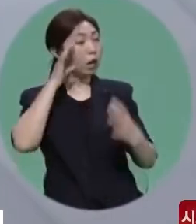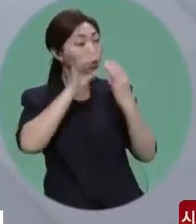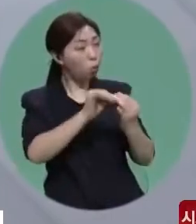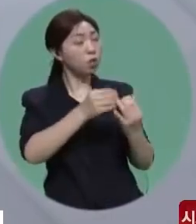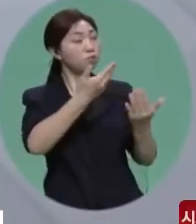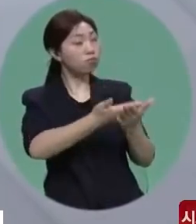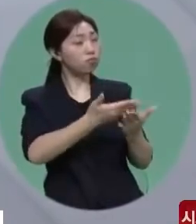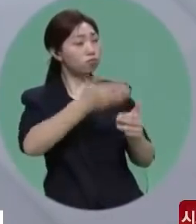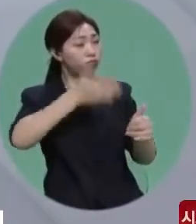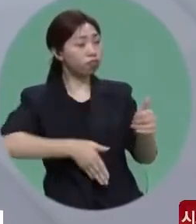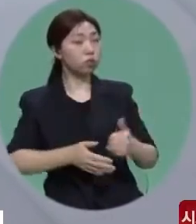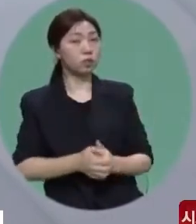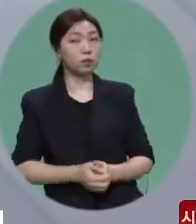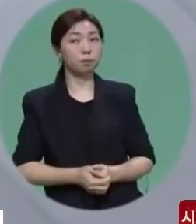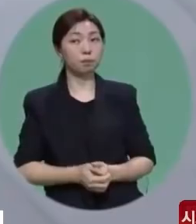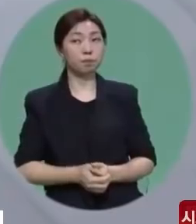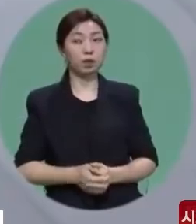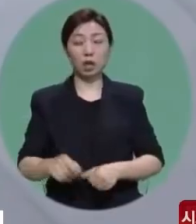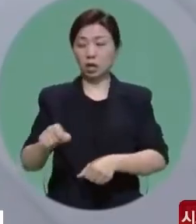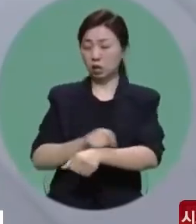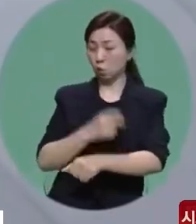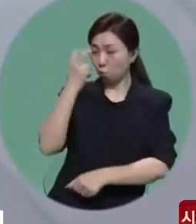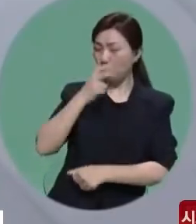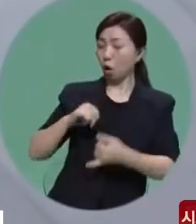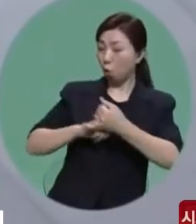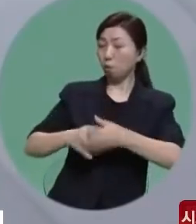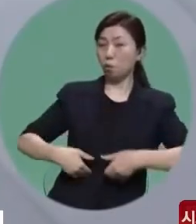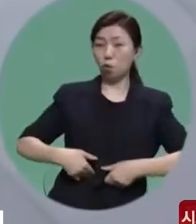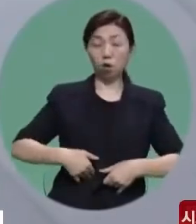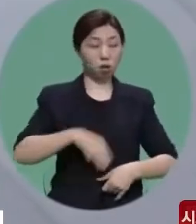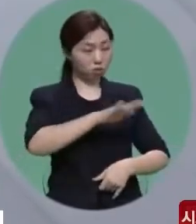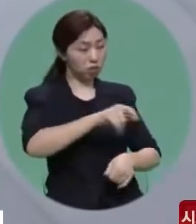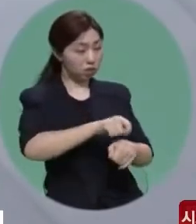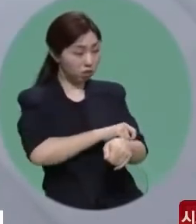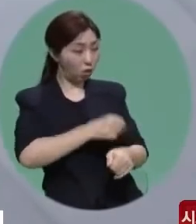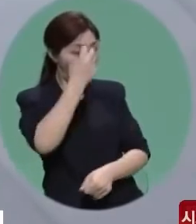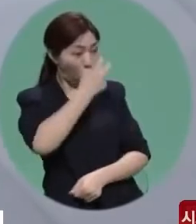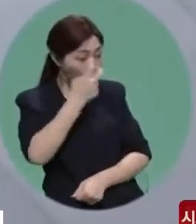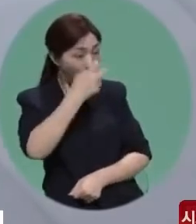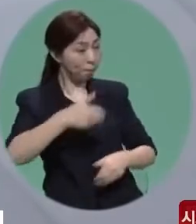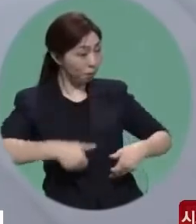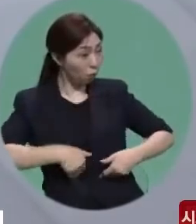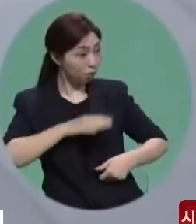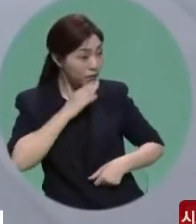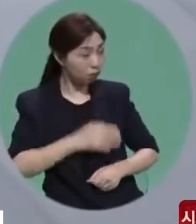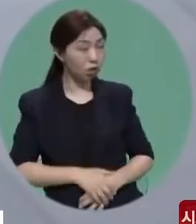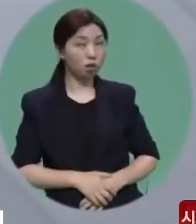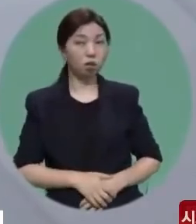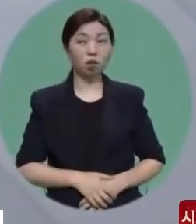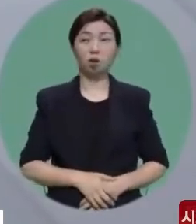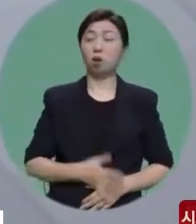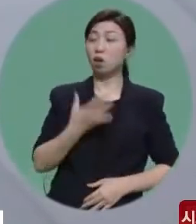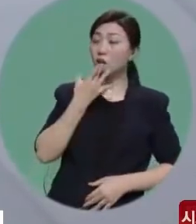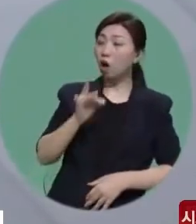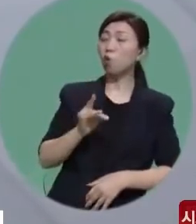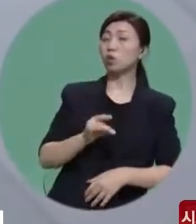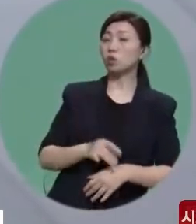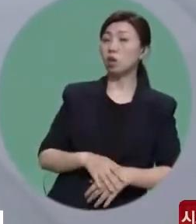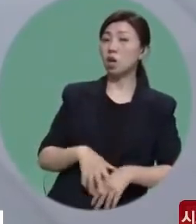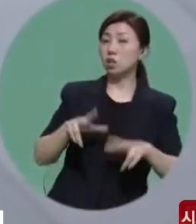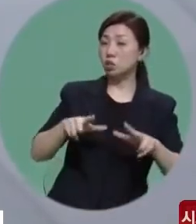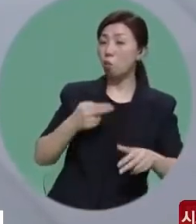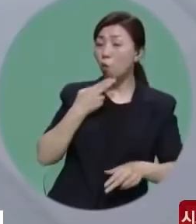동의해 주세요 당연히 에서 사라진 넣어줘야 주어 가끔 해야죠 아니면 강연 올해 중국 갈라